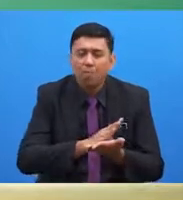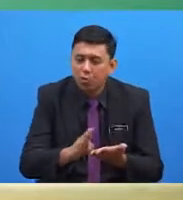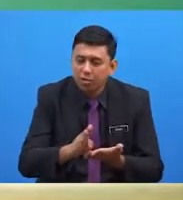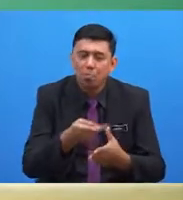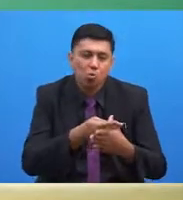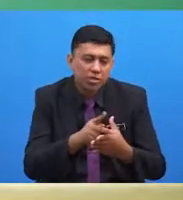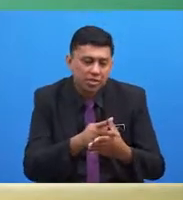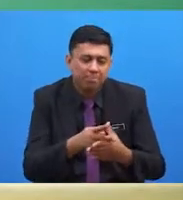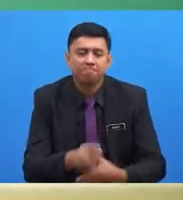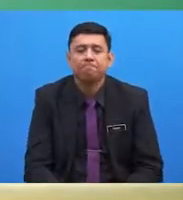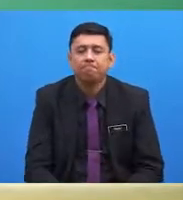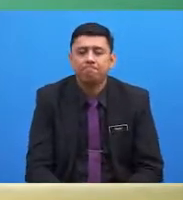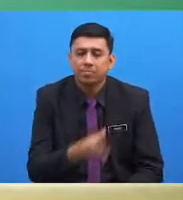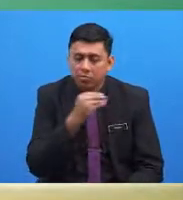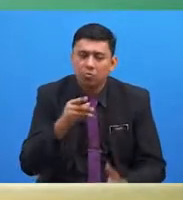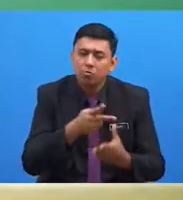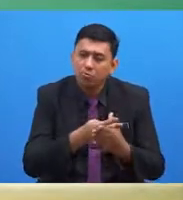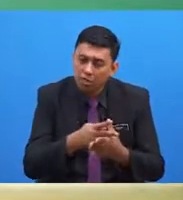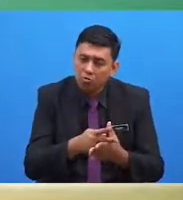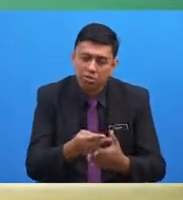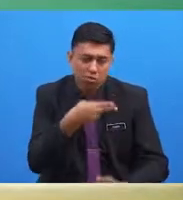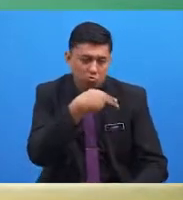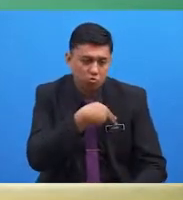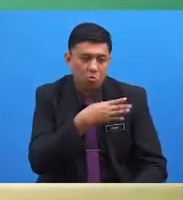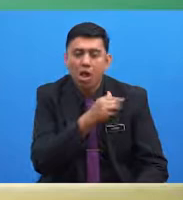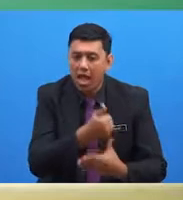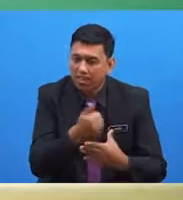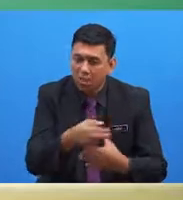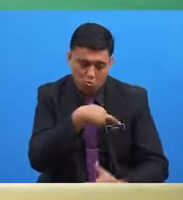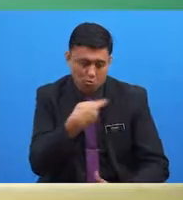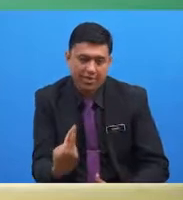perkongsi dan kongsi untung atau rugi.